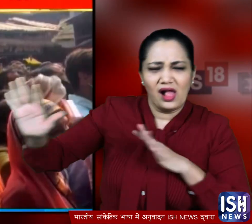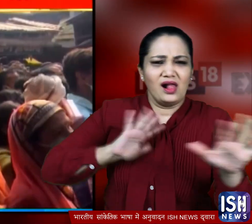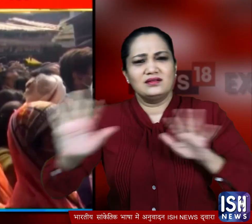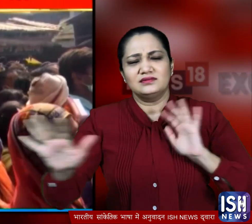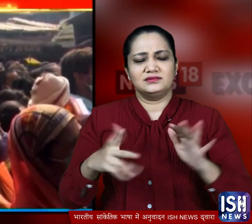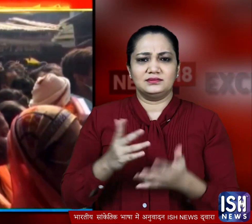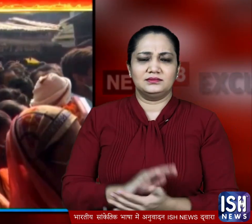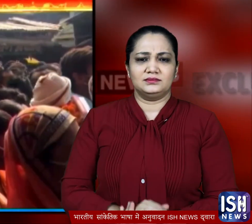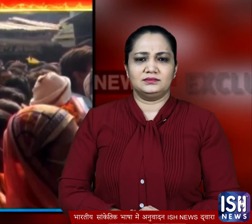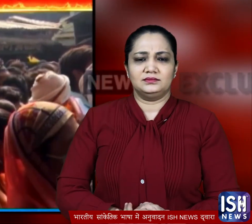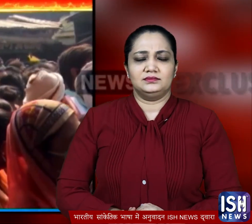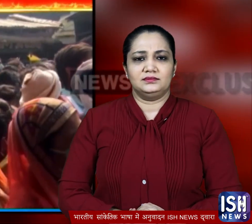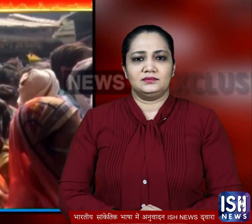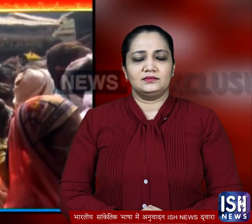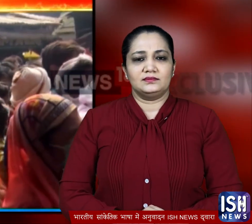आए।